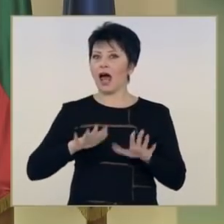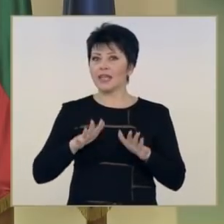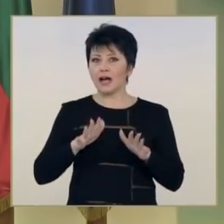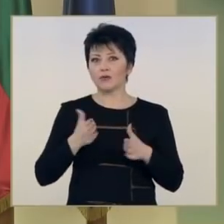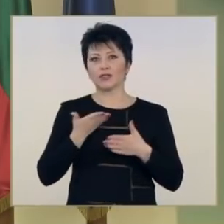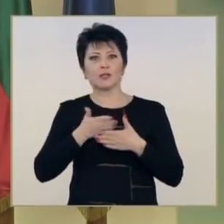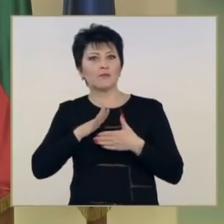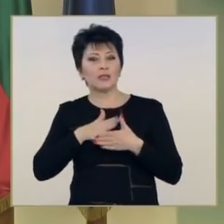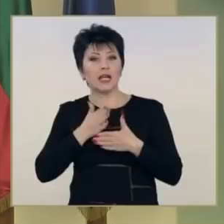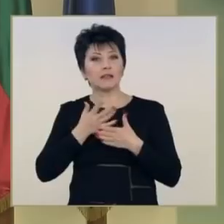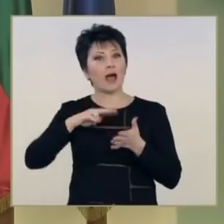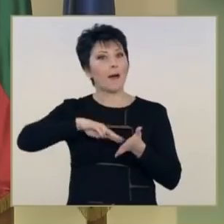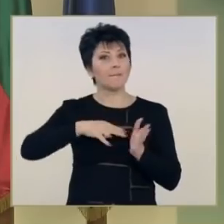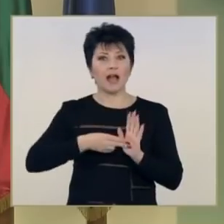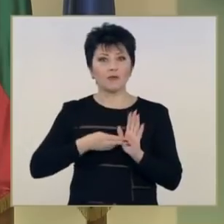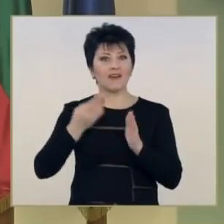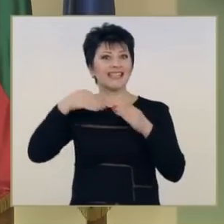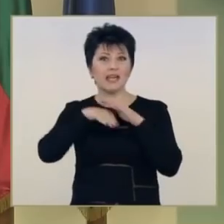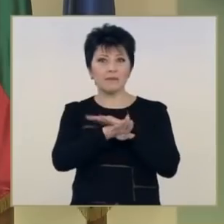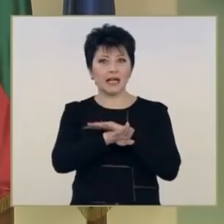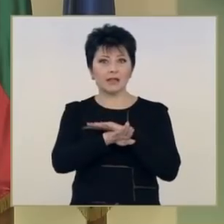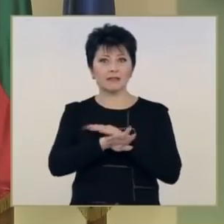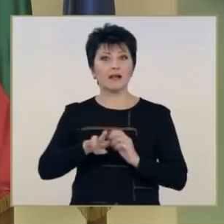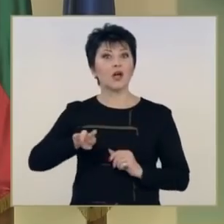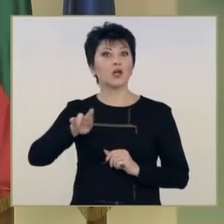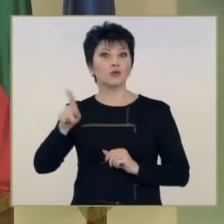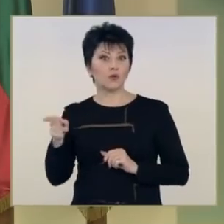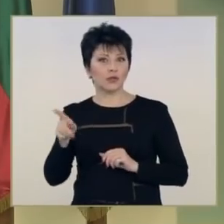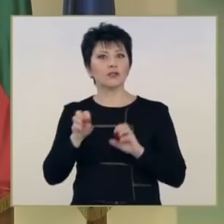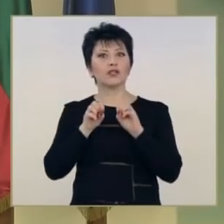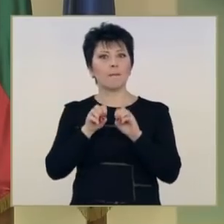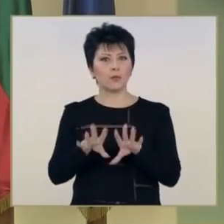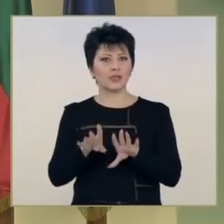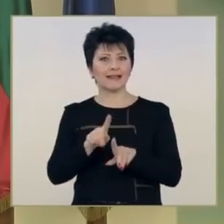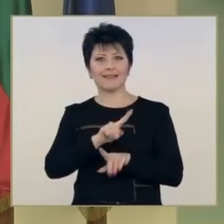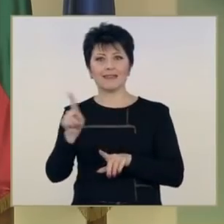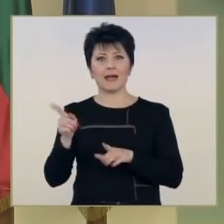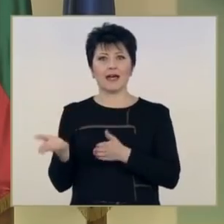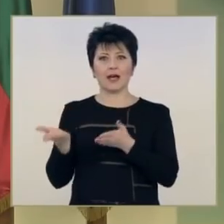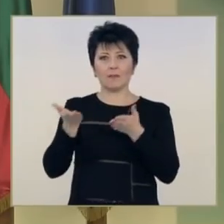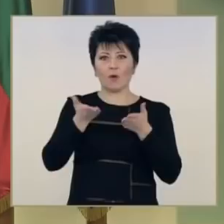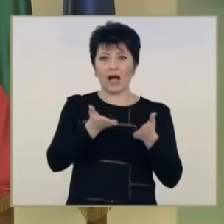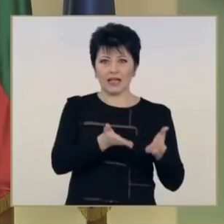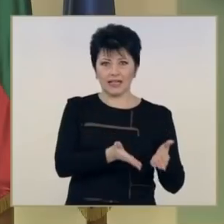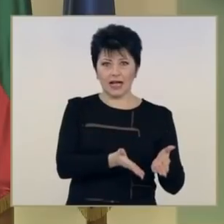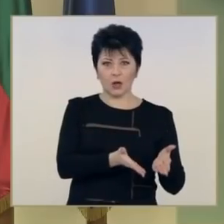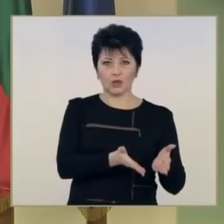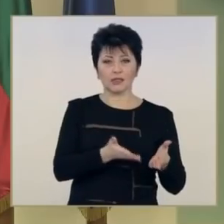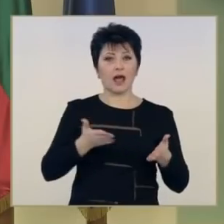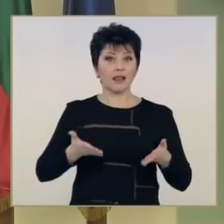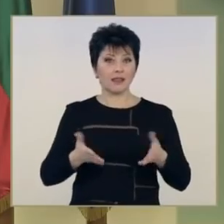за емиграция. Други ще пуснат и неканения гост на празничната трапеза –